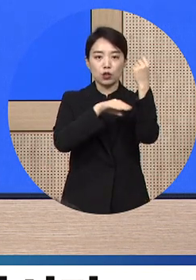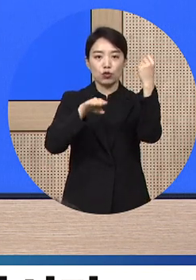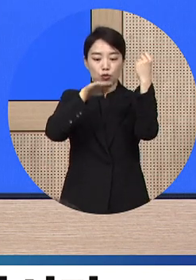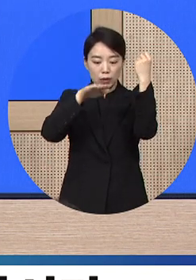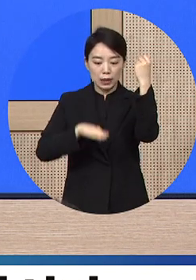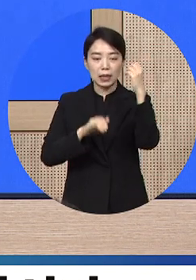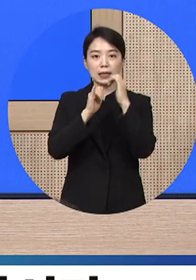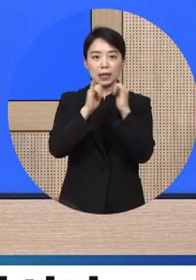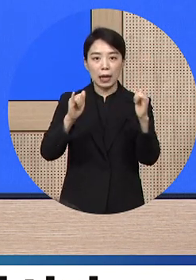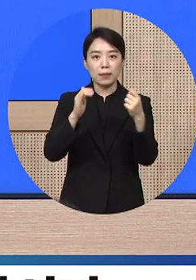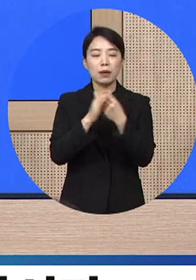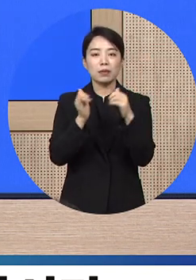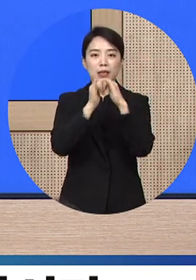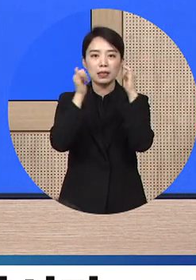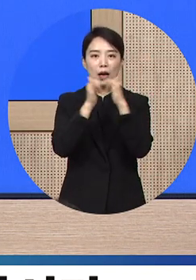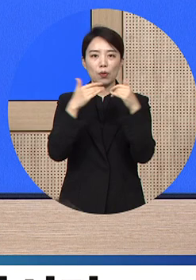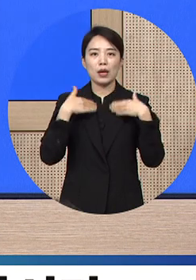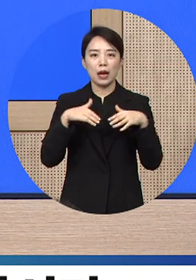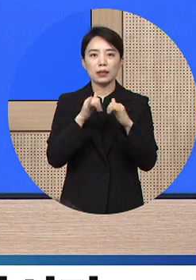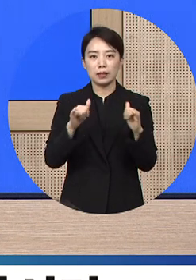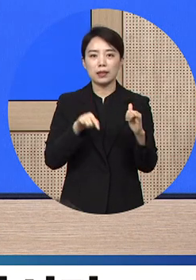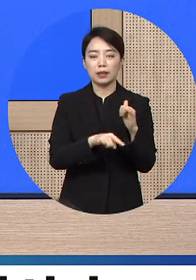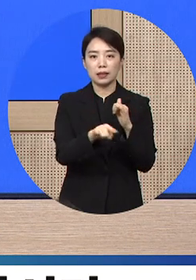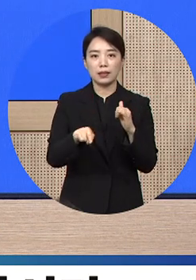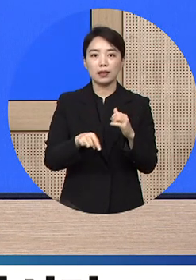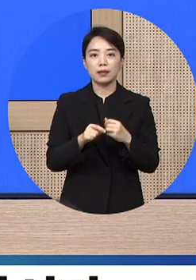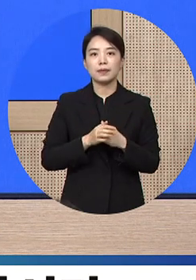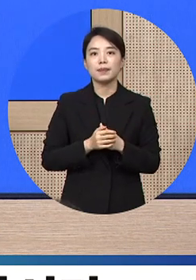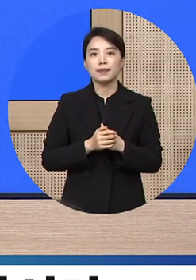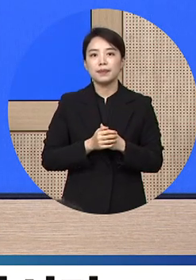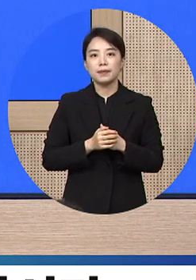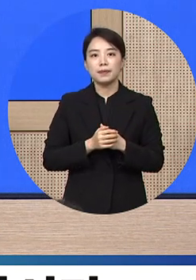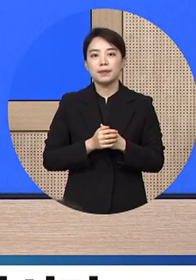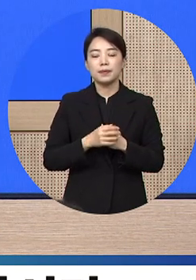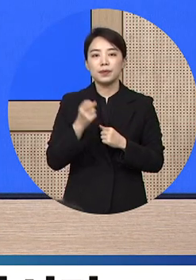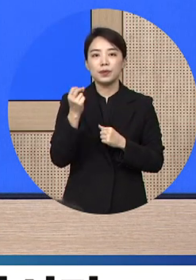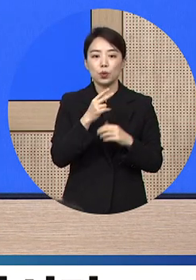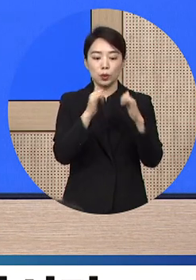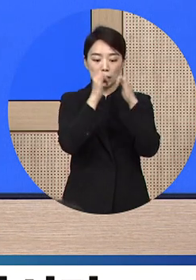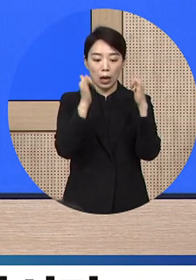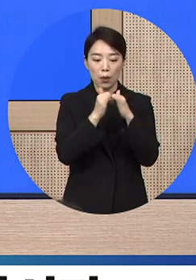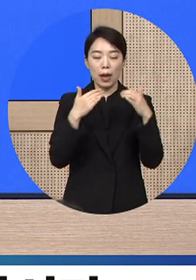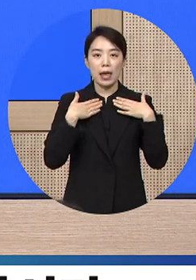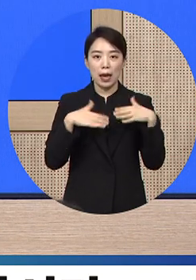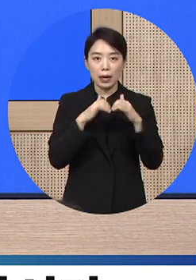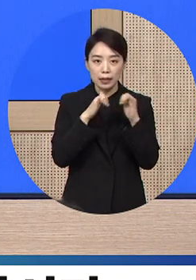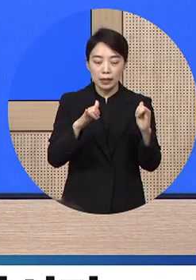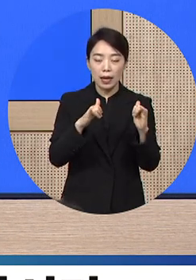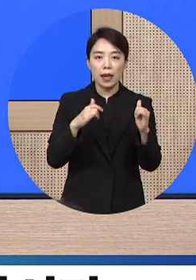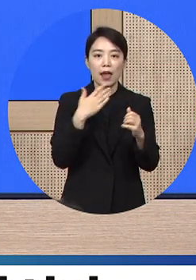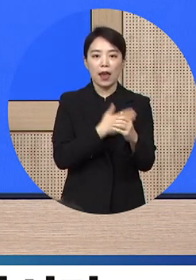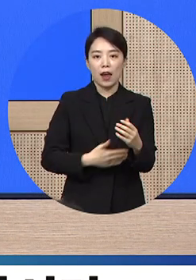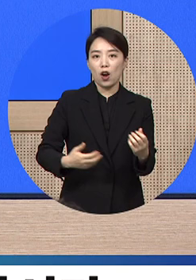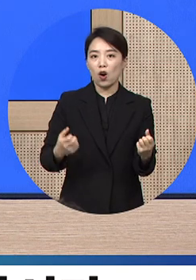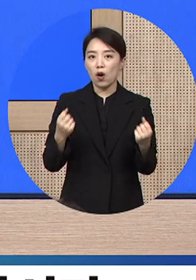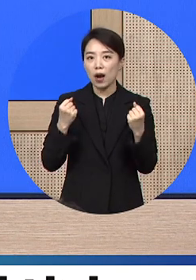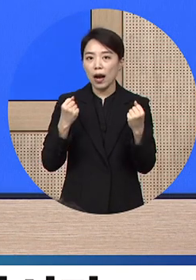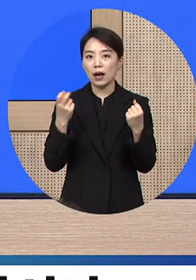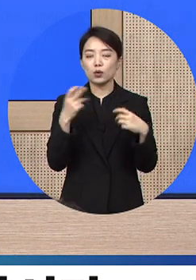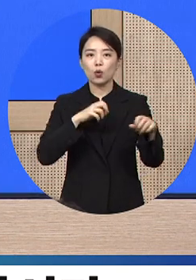보면은 사회 취약계층이지요. 그리고 또 저희가 사회 취약계층의 건강과 활동을